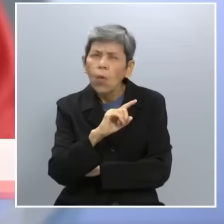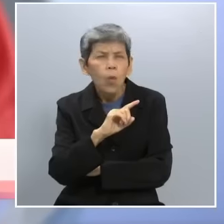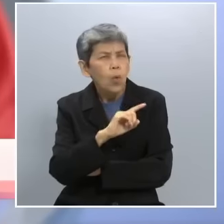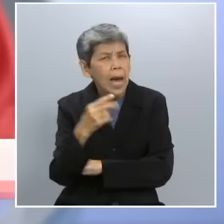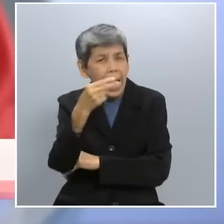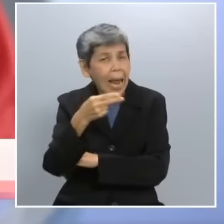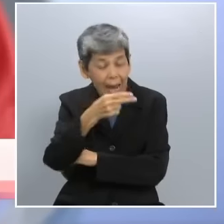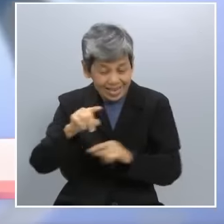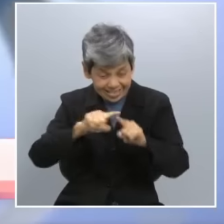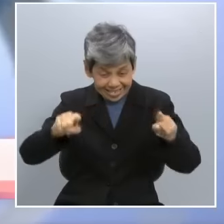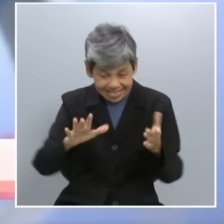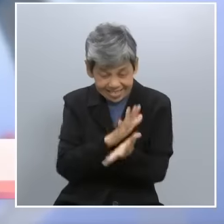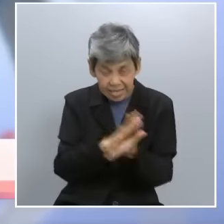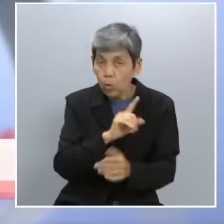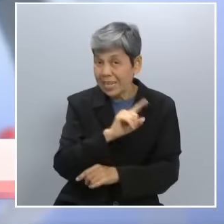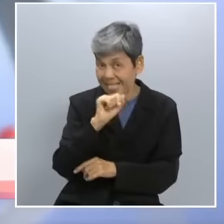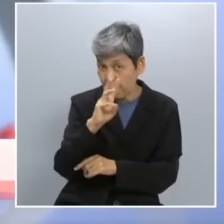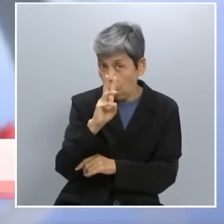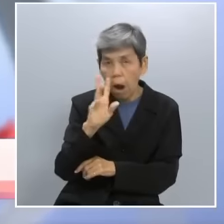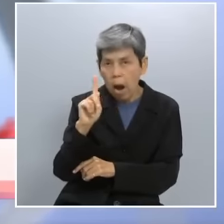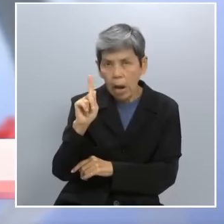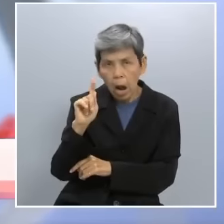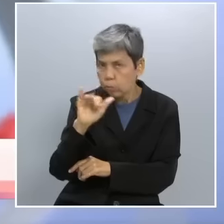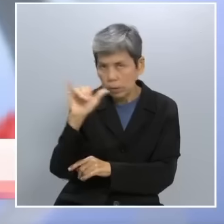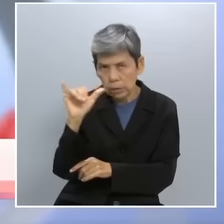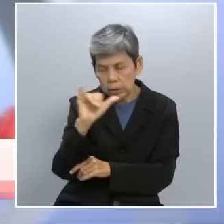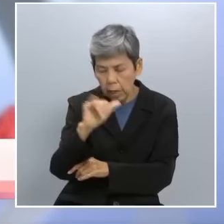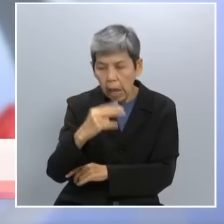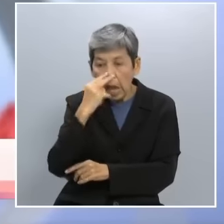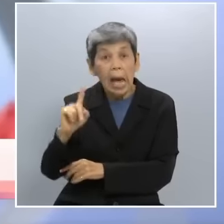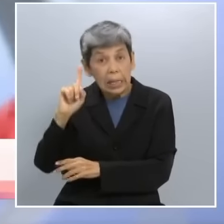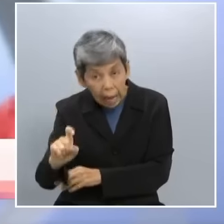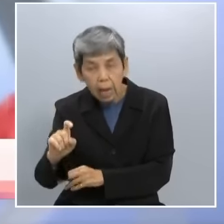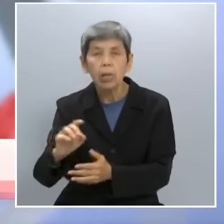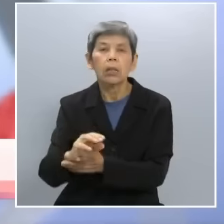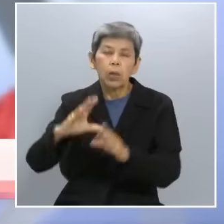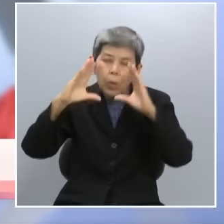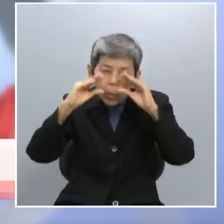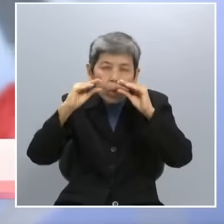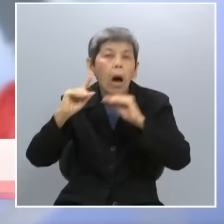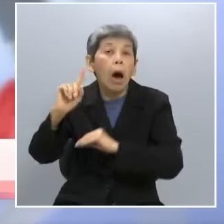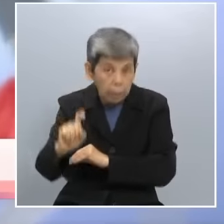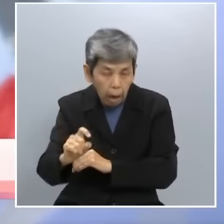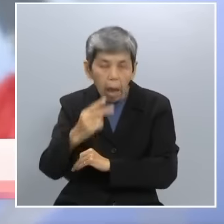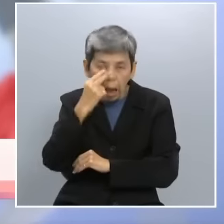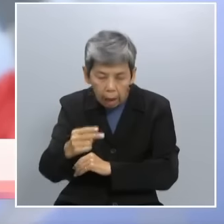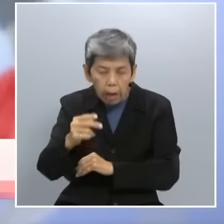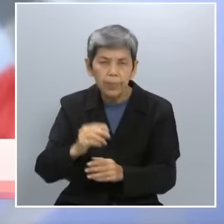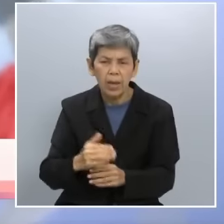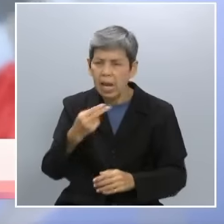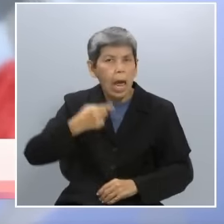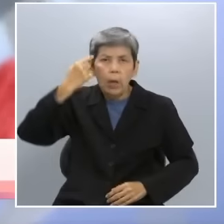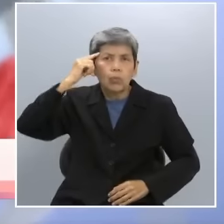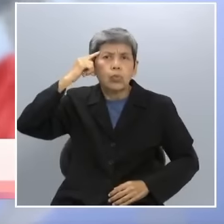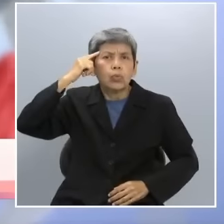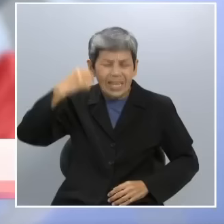หลานไปส่งเอกสารก็คือ 26วันนั้นยังไม่เป็นข่าวนะคะคือไปเจอศพเนี่ยก็คือช่วงค่ำแล้วแต่ตอนเนี้ยเธอก็ยังไม่